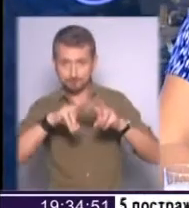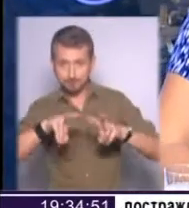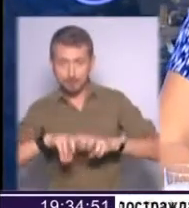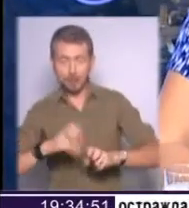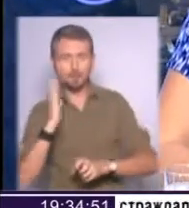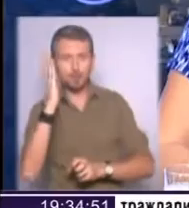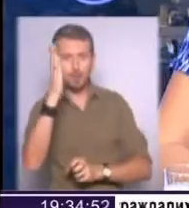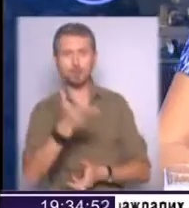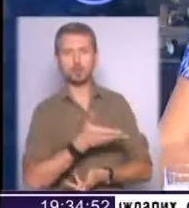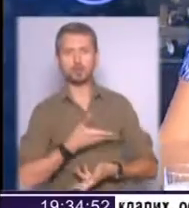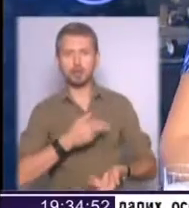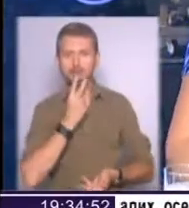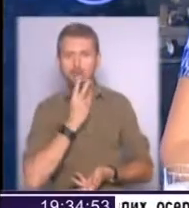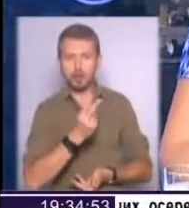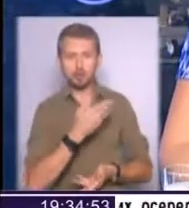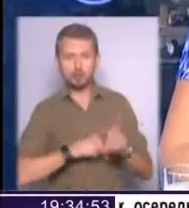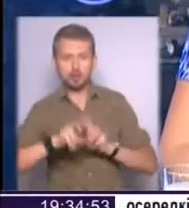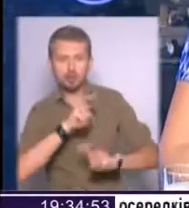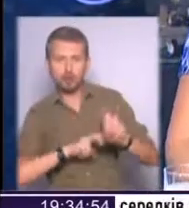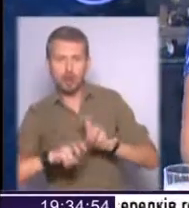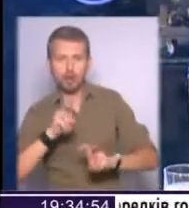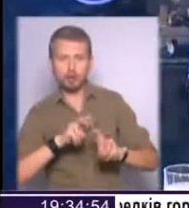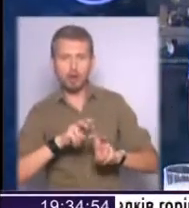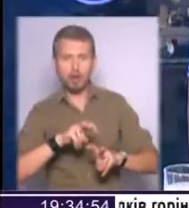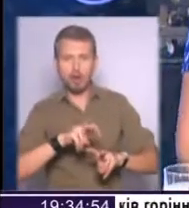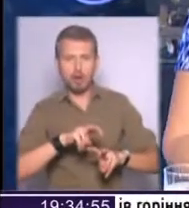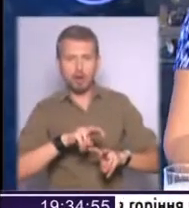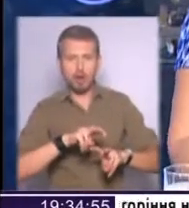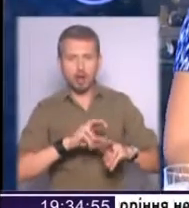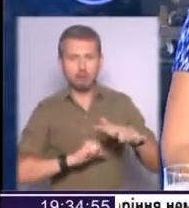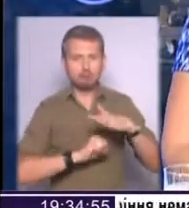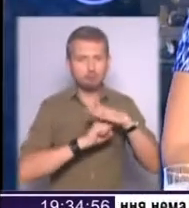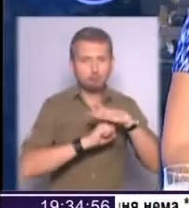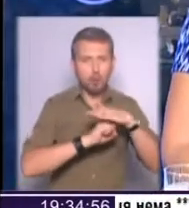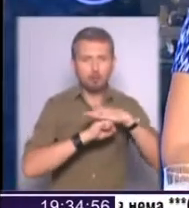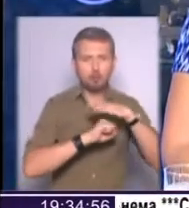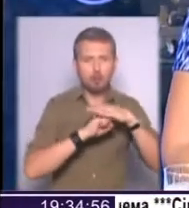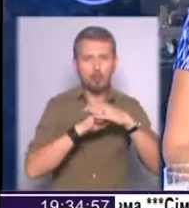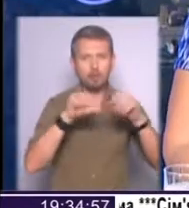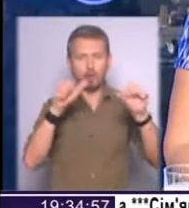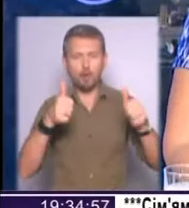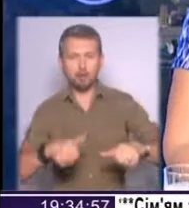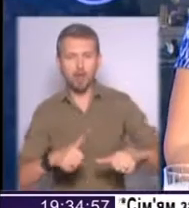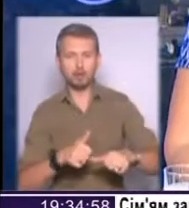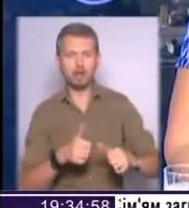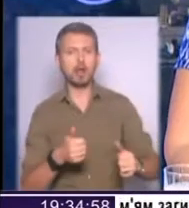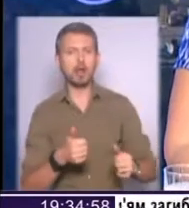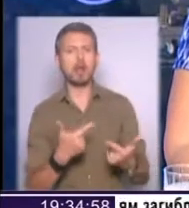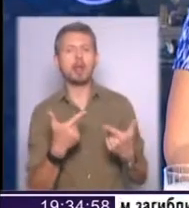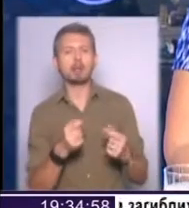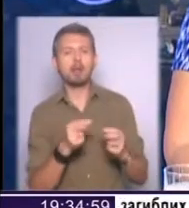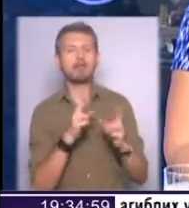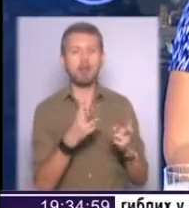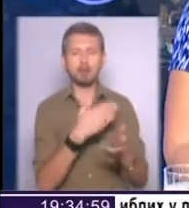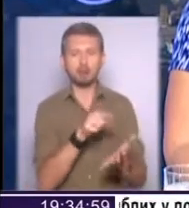подальшому ми бачимо, ми шукаємо ті матриці і ті формати, в яких ми маємо реформувати цю галузь.